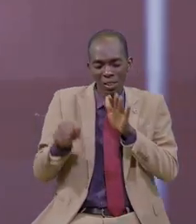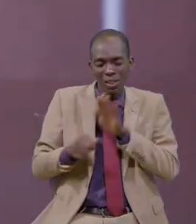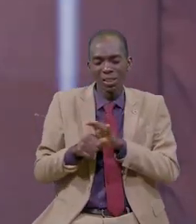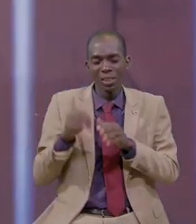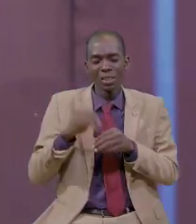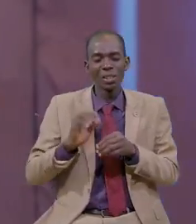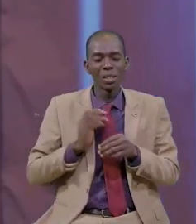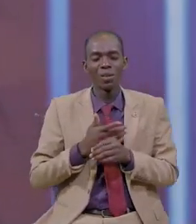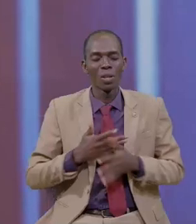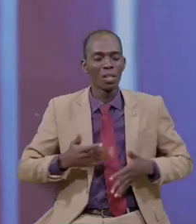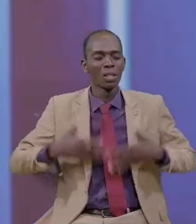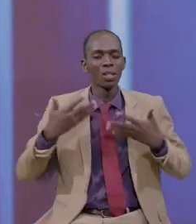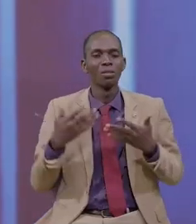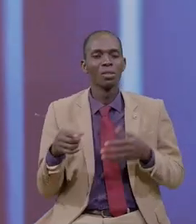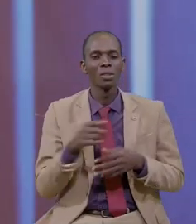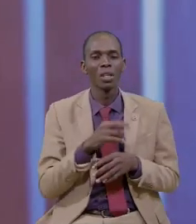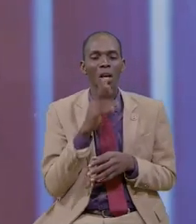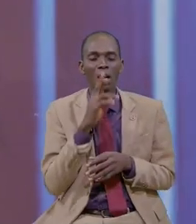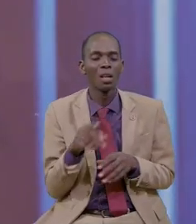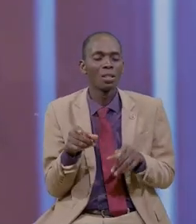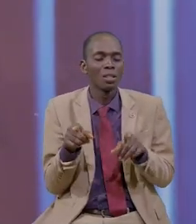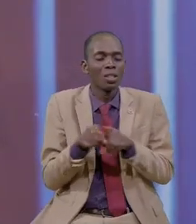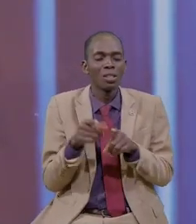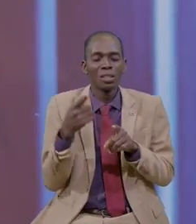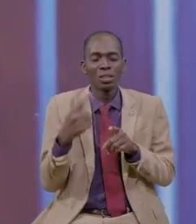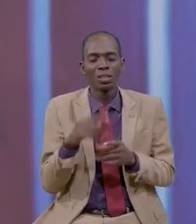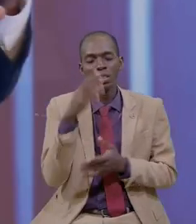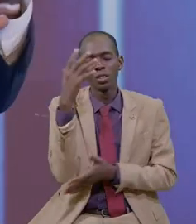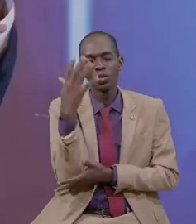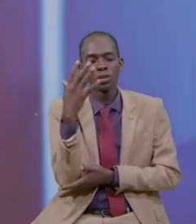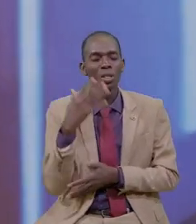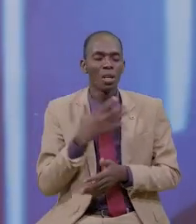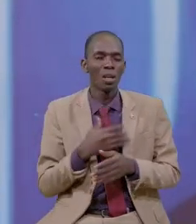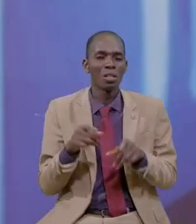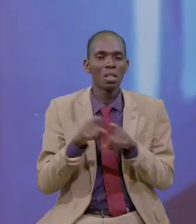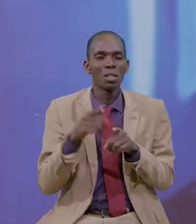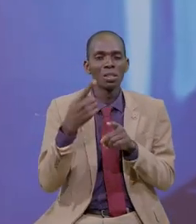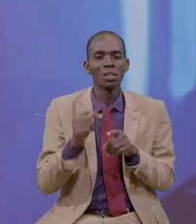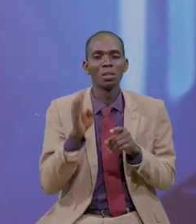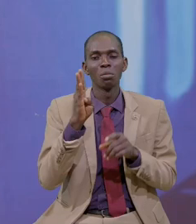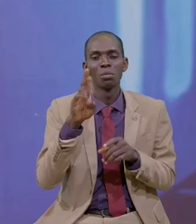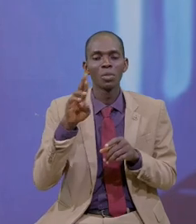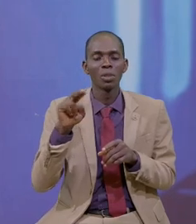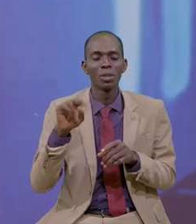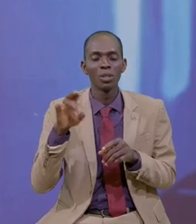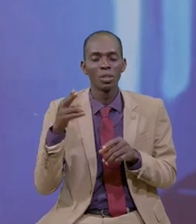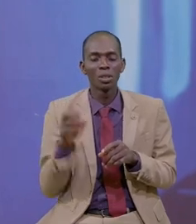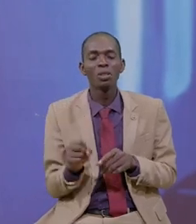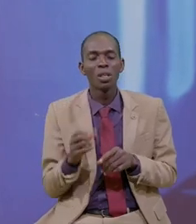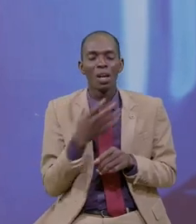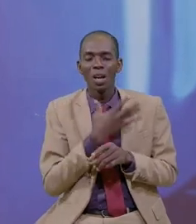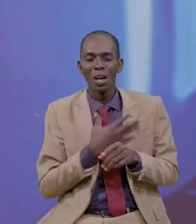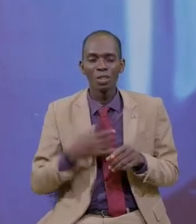les branches, sont comme les fruits de l'arbre. La fornication,